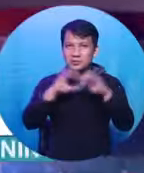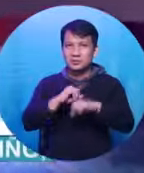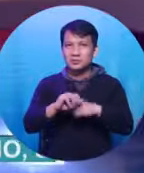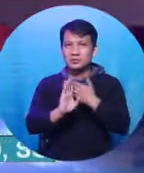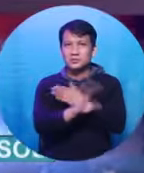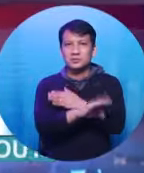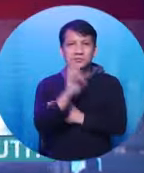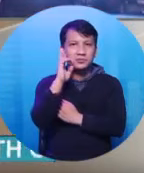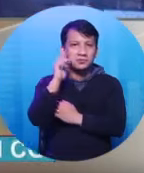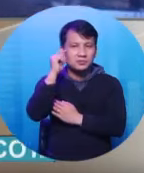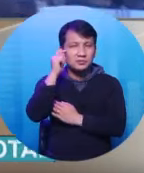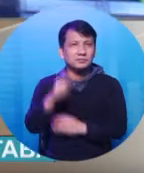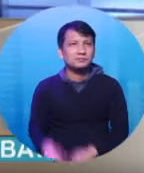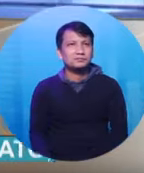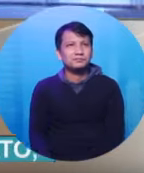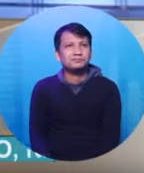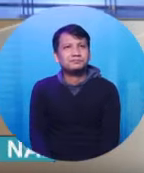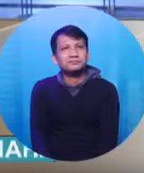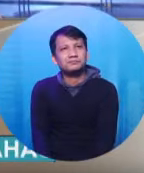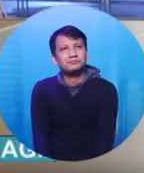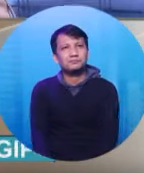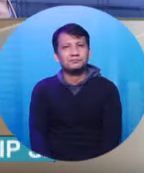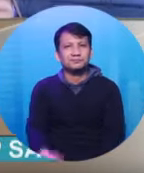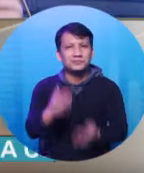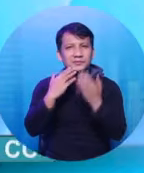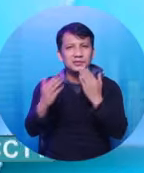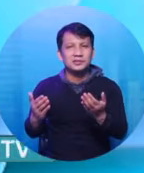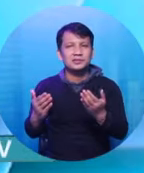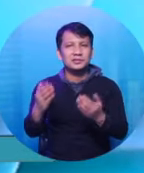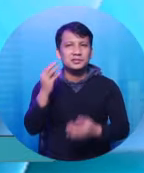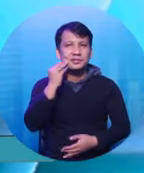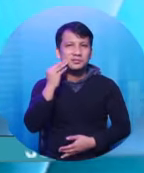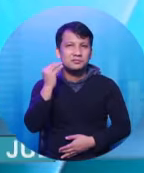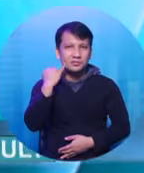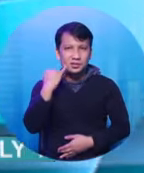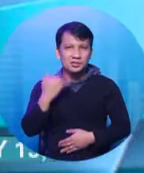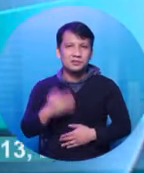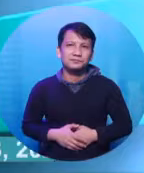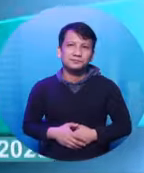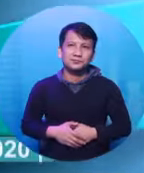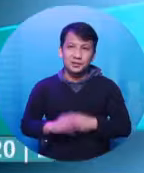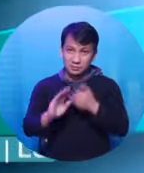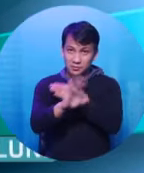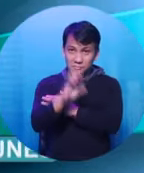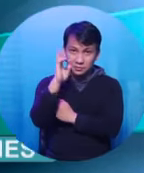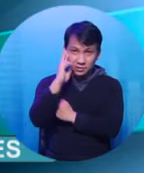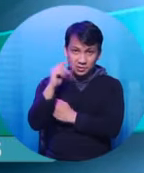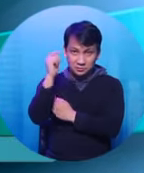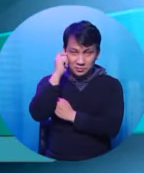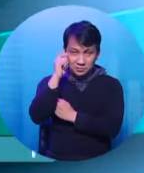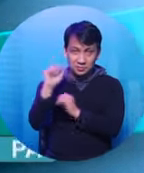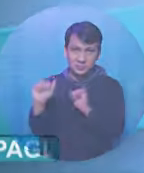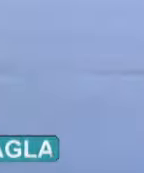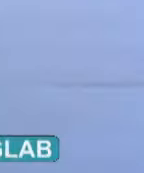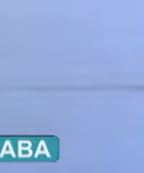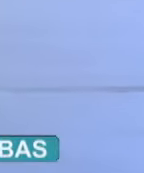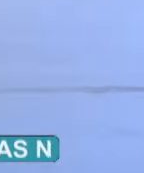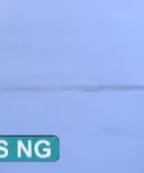Balik muna sa inyo dyan sa studio. Salamat, MJ. Magbabalik pa po ang Idol in Action.